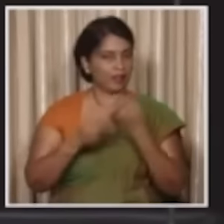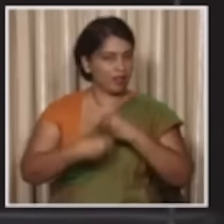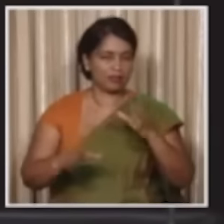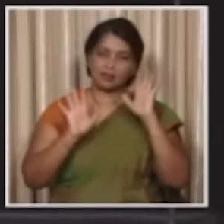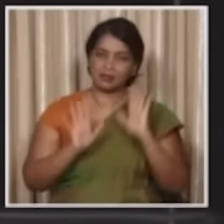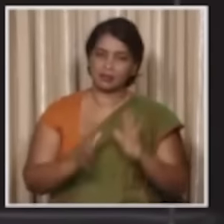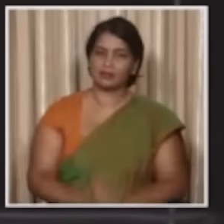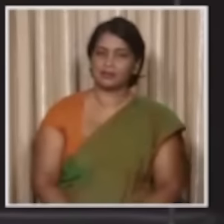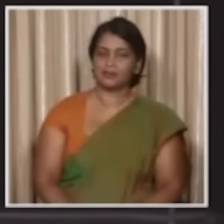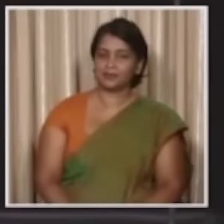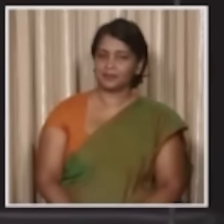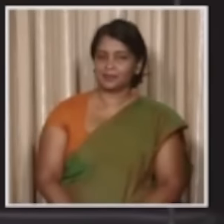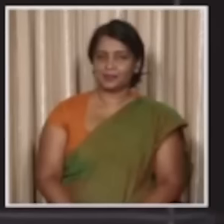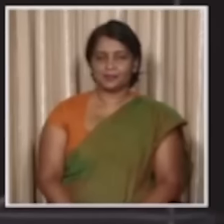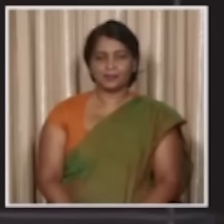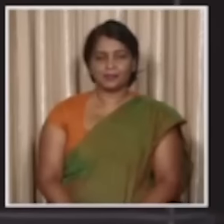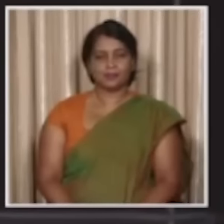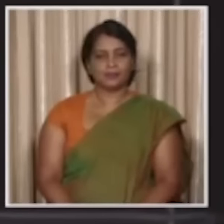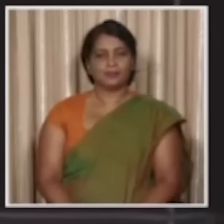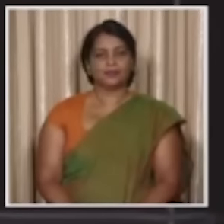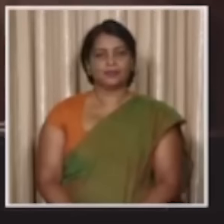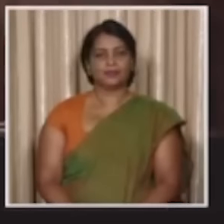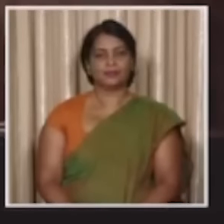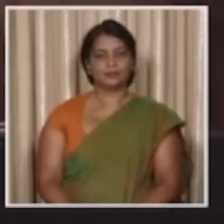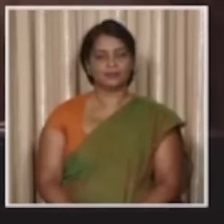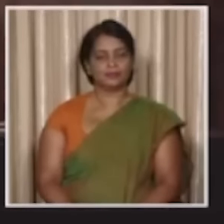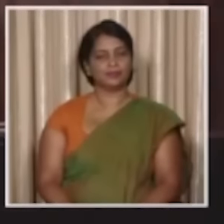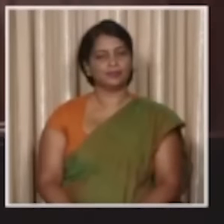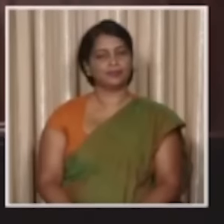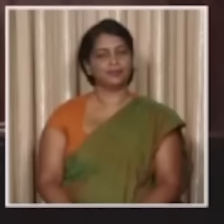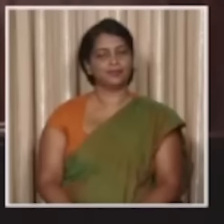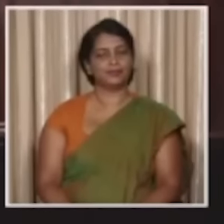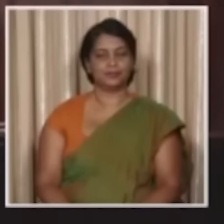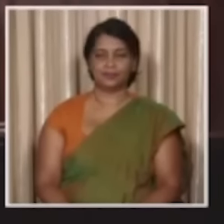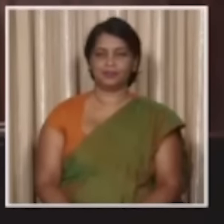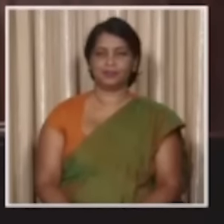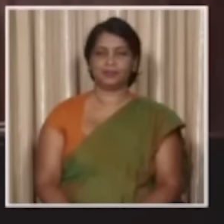කරන්නේ නැහැ. සීදරම් මැතිතුමා. ඔව් සීදරම් මැතිතුමා.